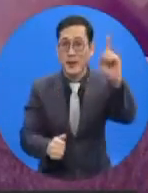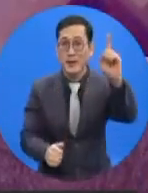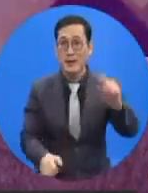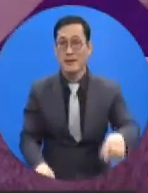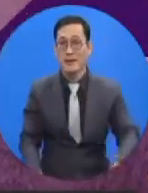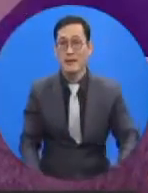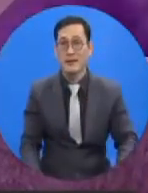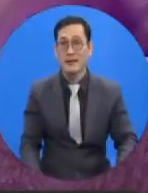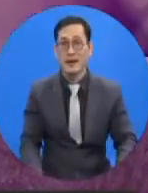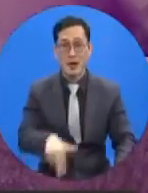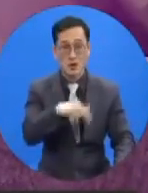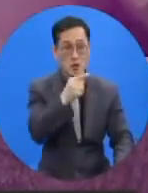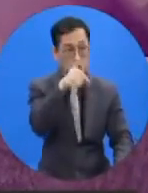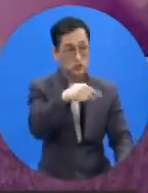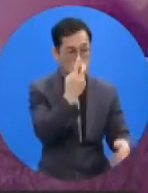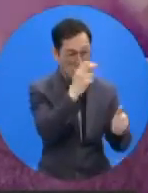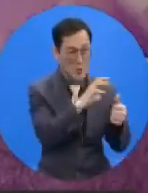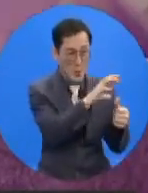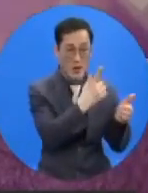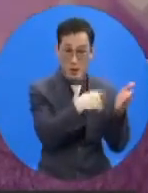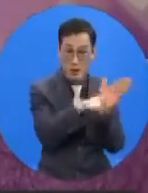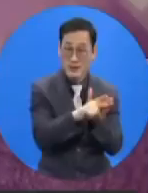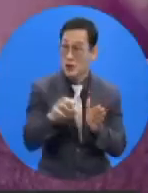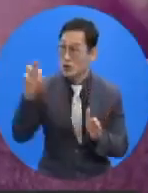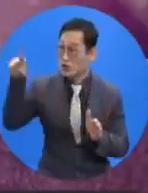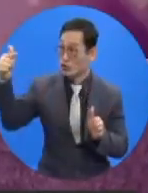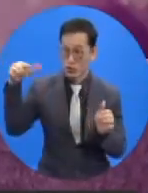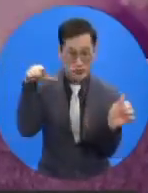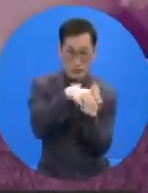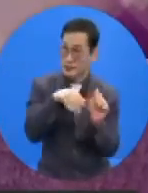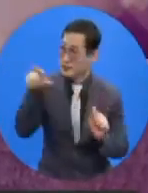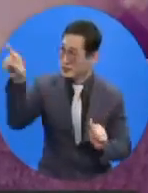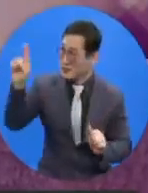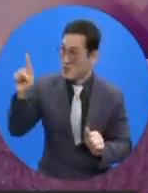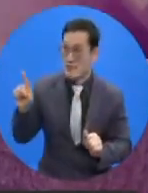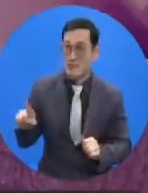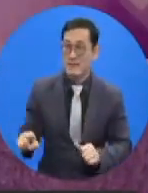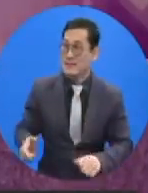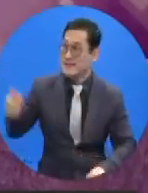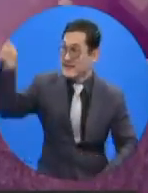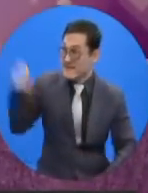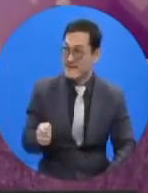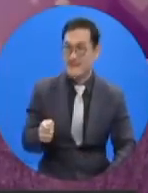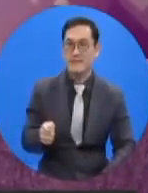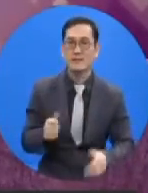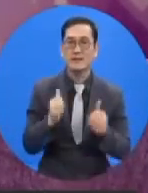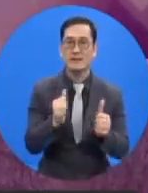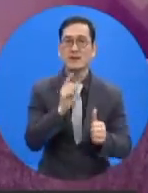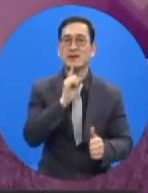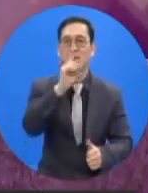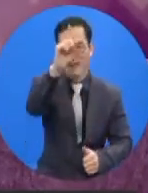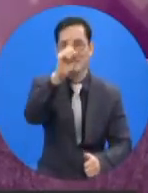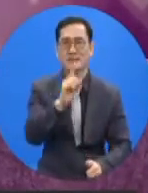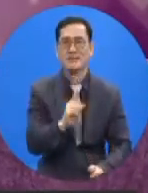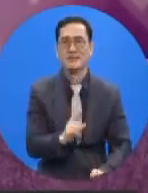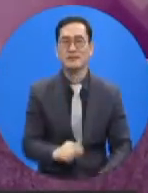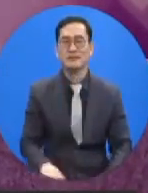이른바 조국 지키기의 일환으로서 윤석열 끌어내리기의 행동이 이루어지고 있는 거라는 분석이 나오고